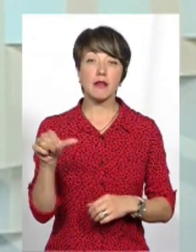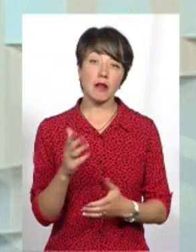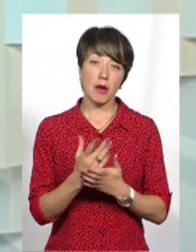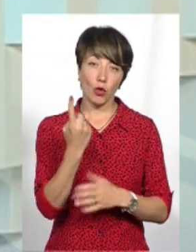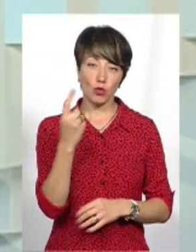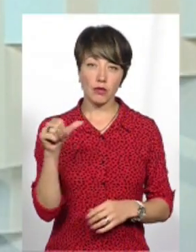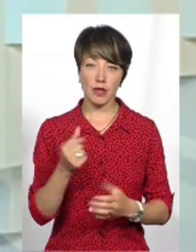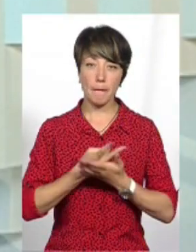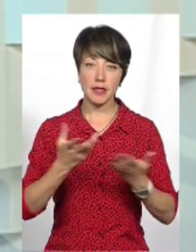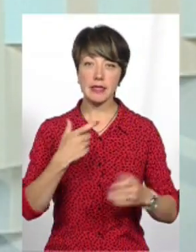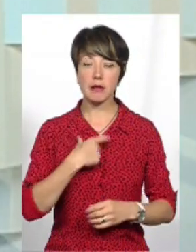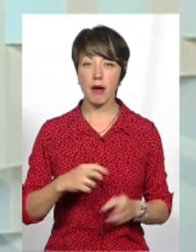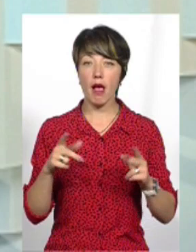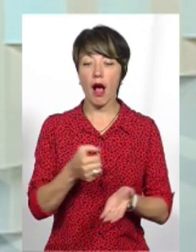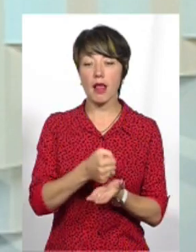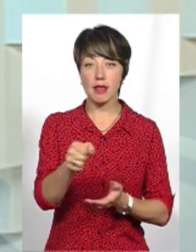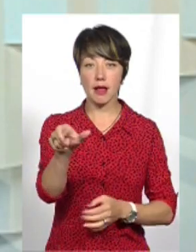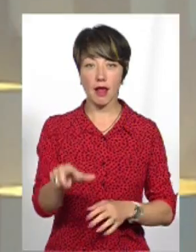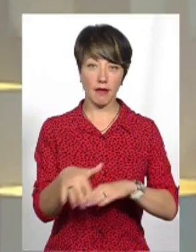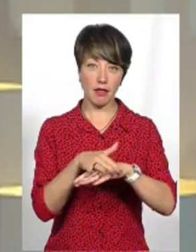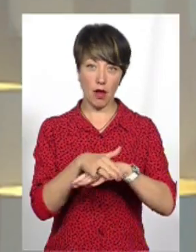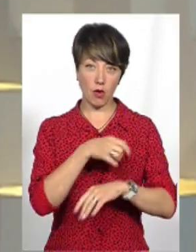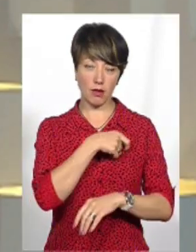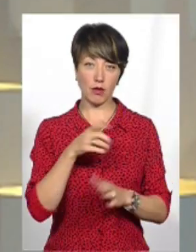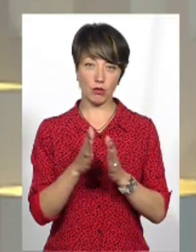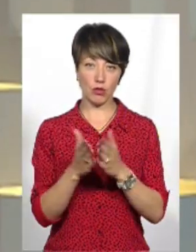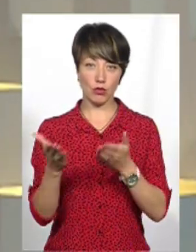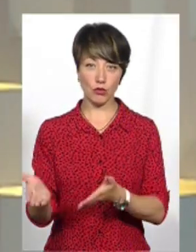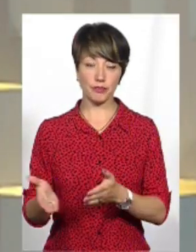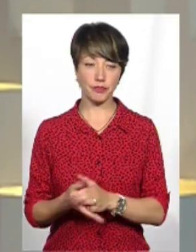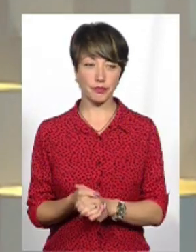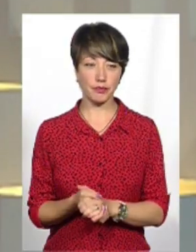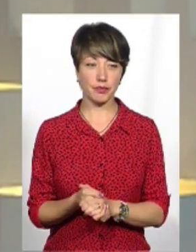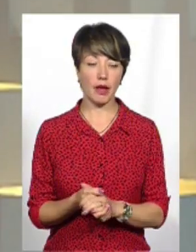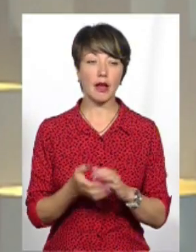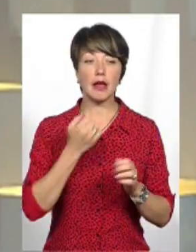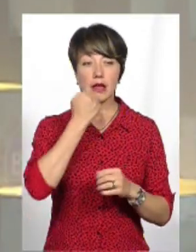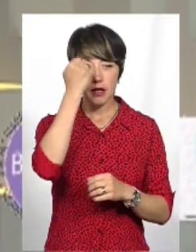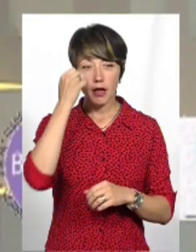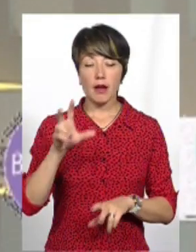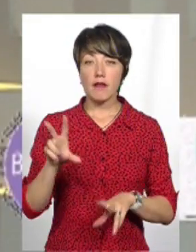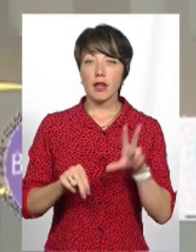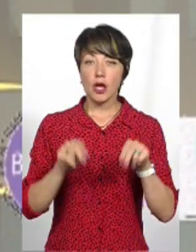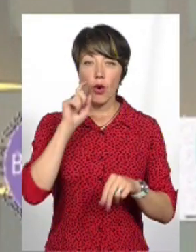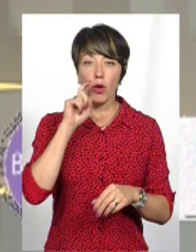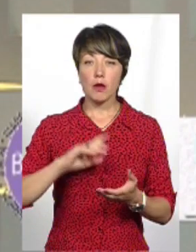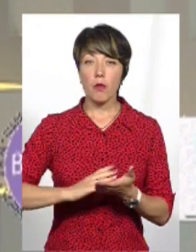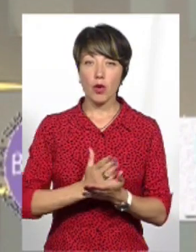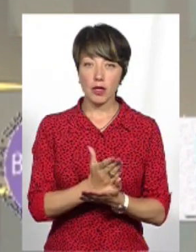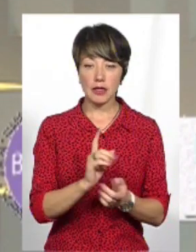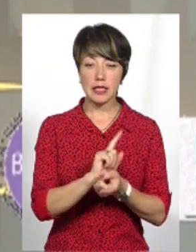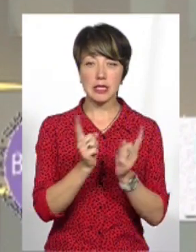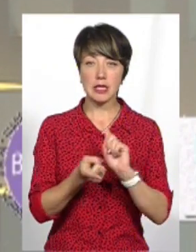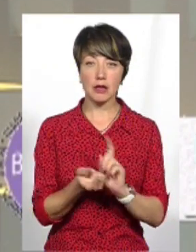маєте хвилину для презентації себе як кандидата у народні депутати. Прошу, хвилина. Дякую. Вважаю, що українська політика стане